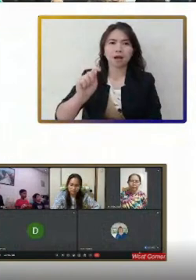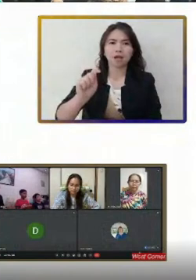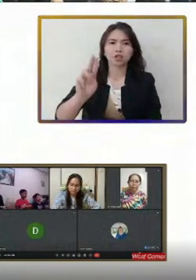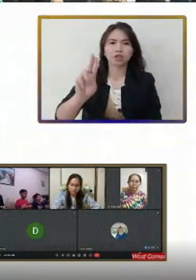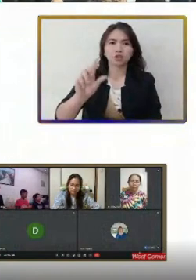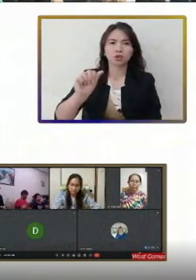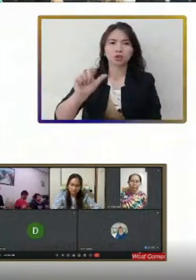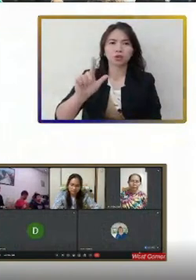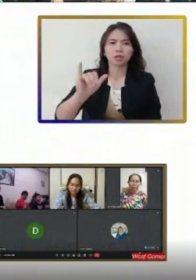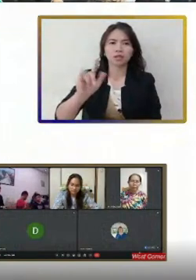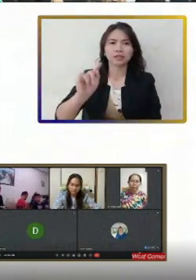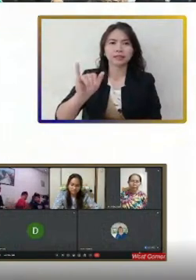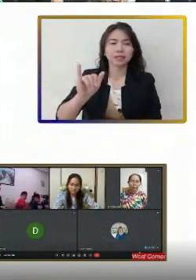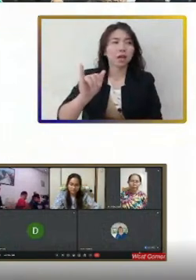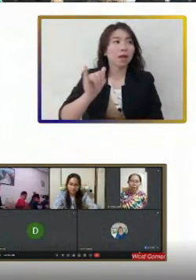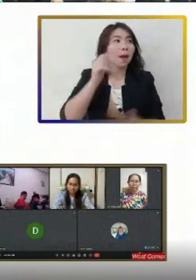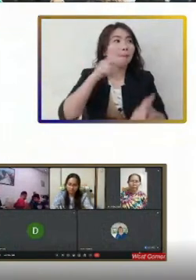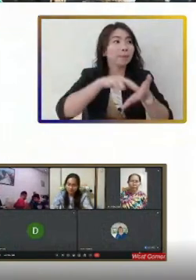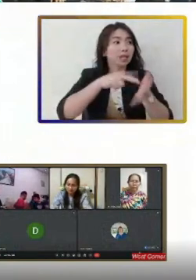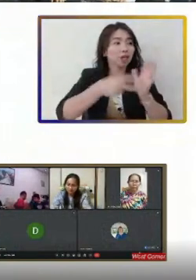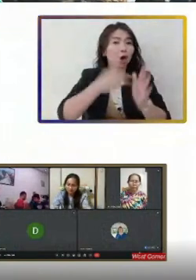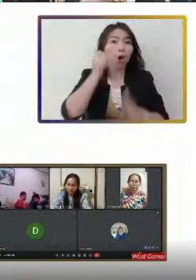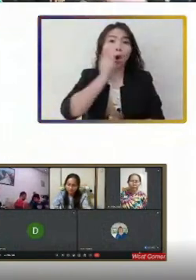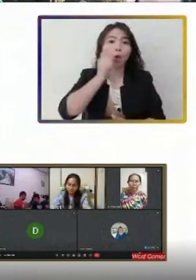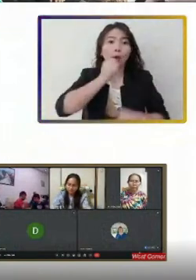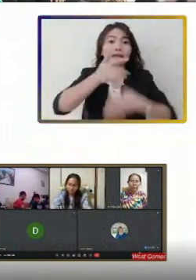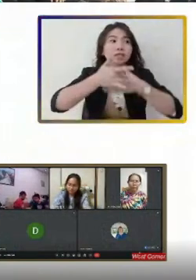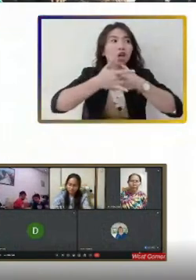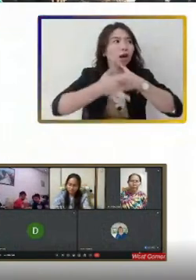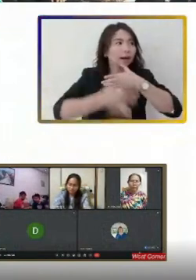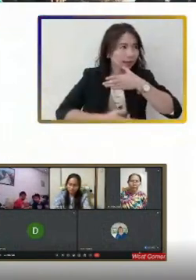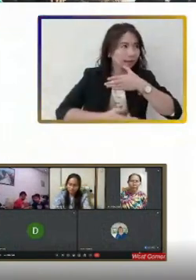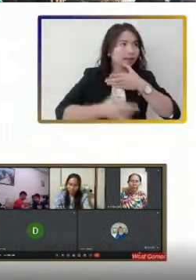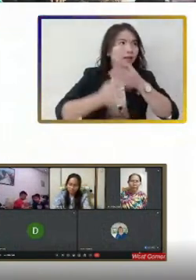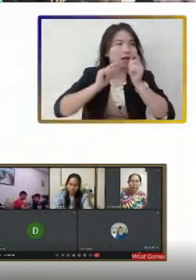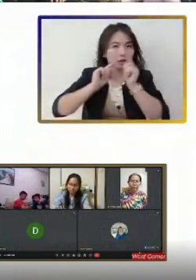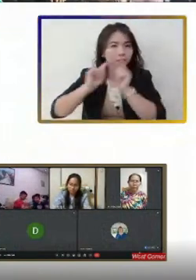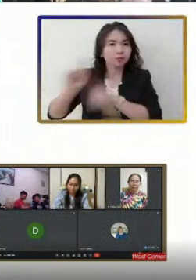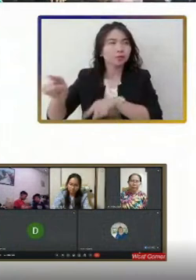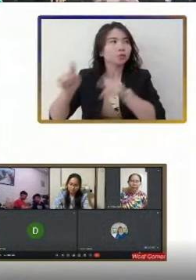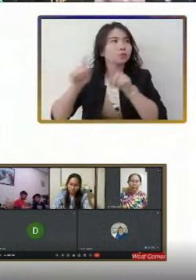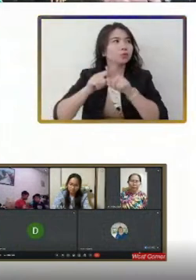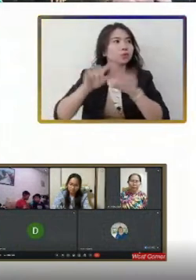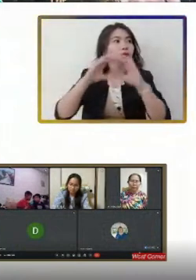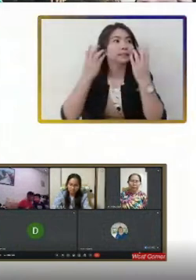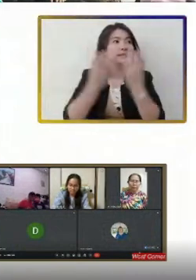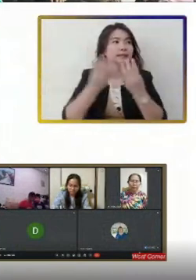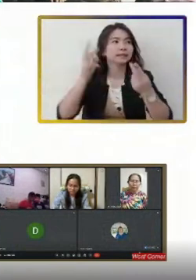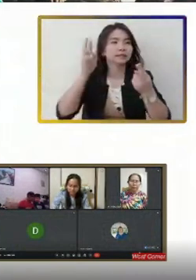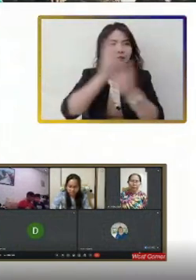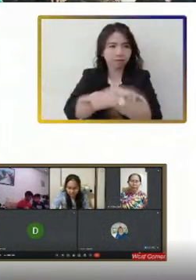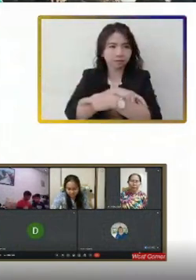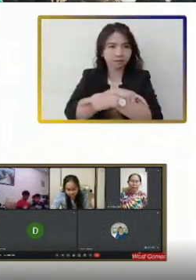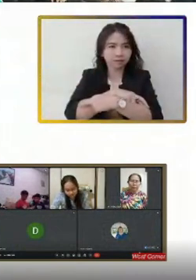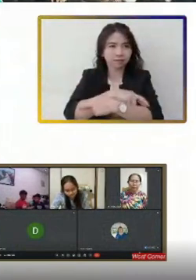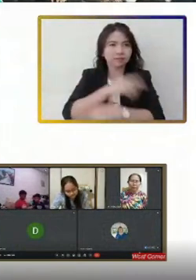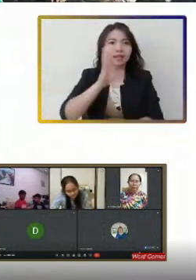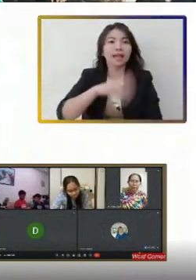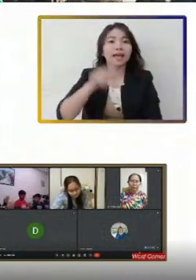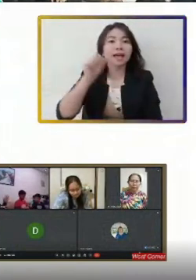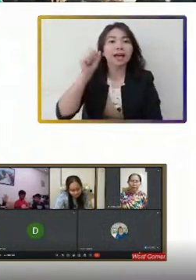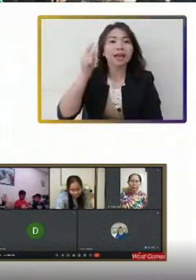punctual sila sa time para makita nila na mahalaga yung kanilang pinupuntahan. Pangalawa, yung kanilang